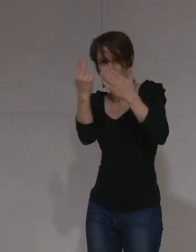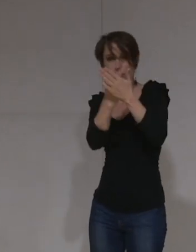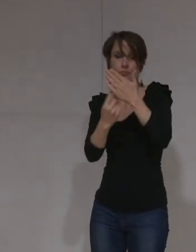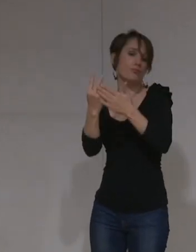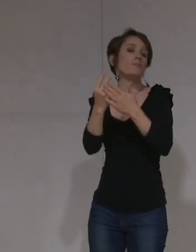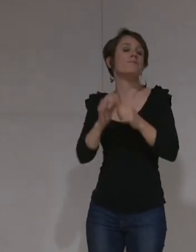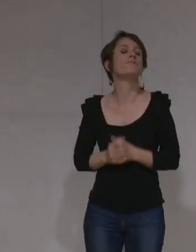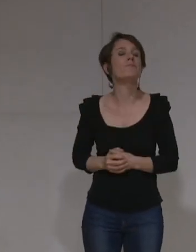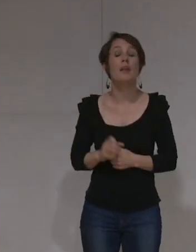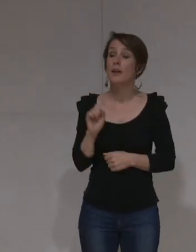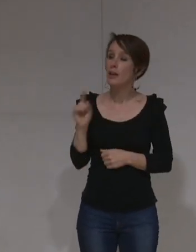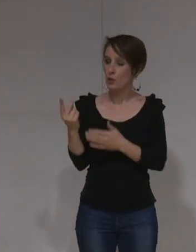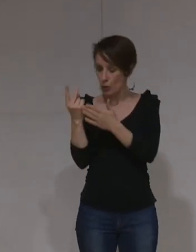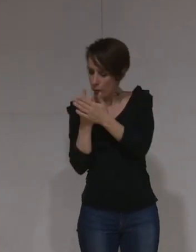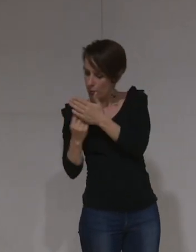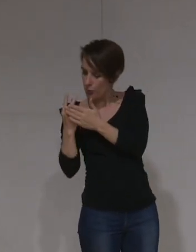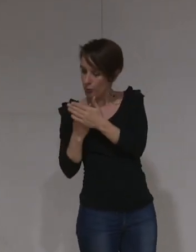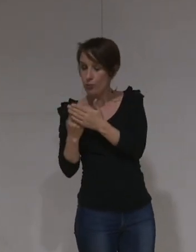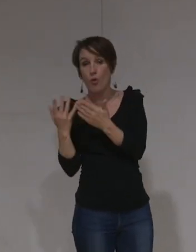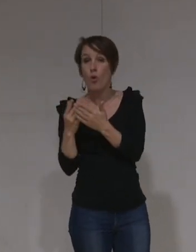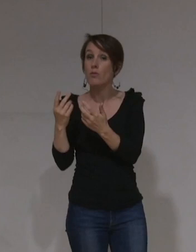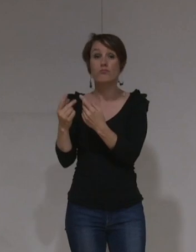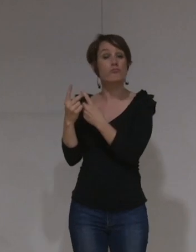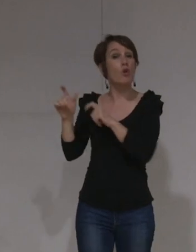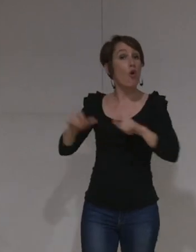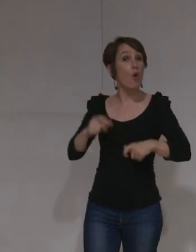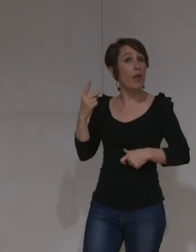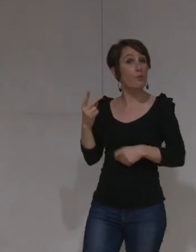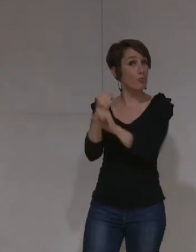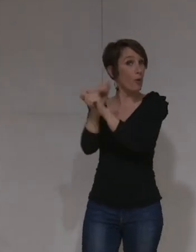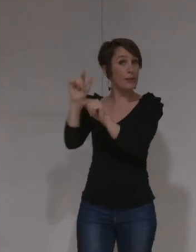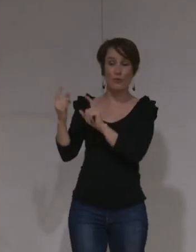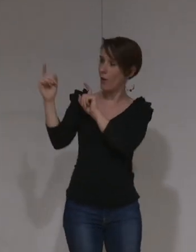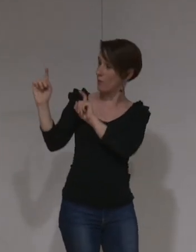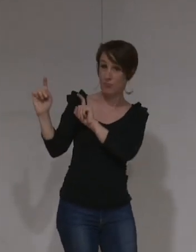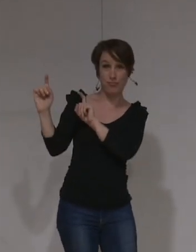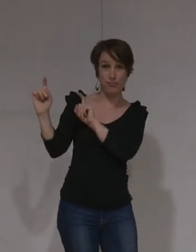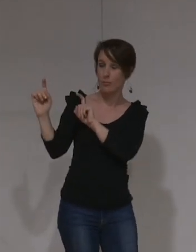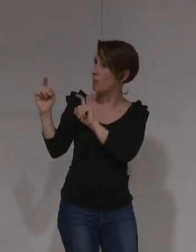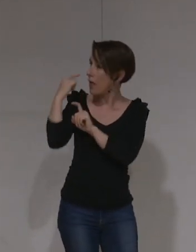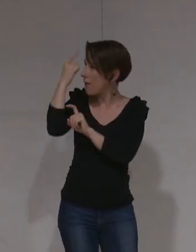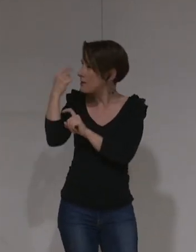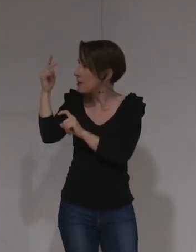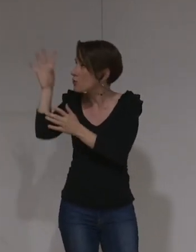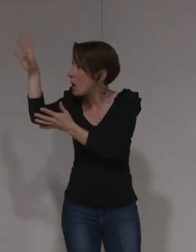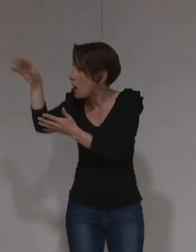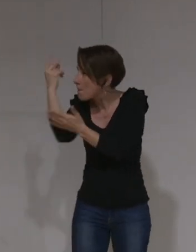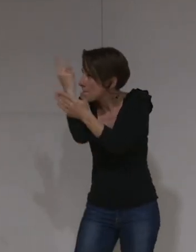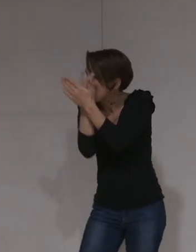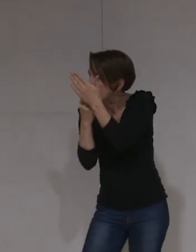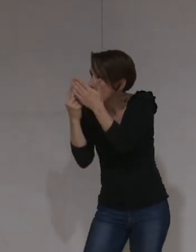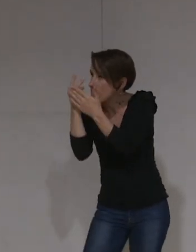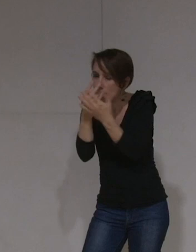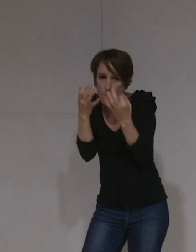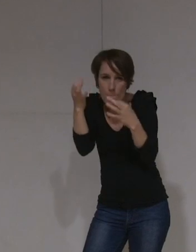cellule c'est son compagnon de cellule donc il essaie de de faire des visages des visages extraordinaires et euh